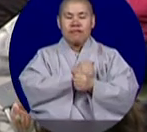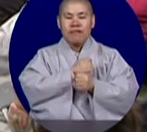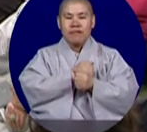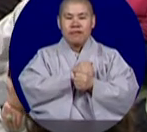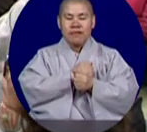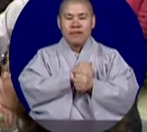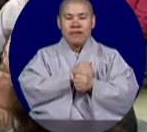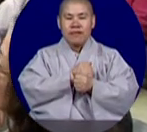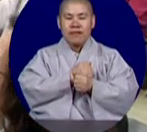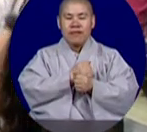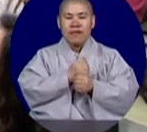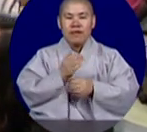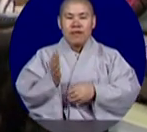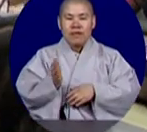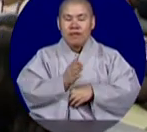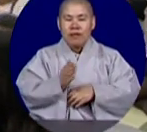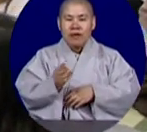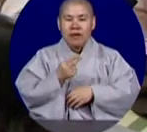이 공간이 없어요.